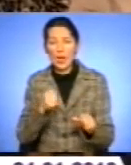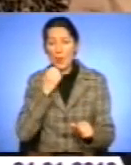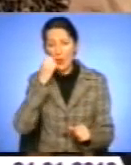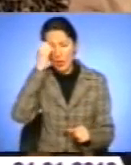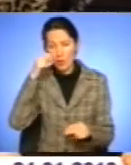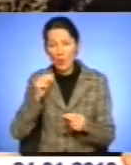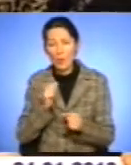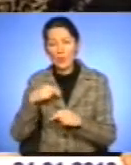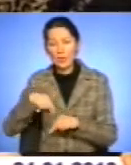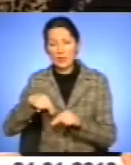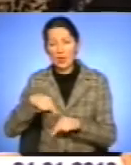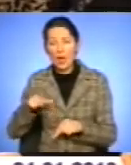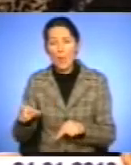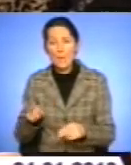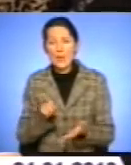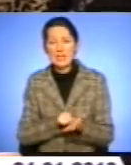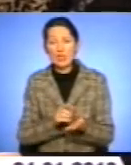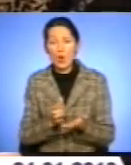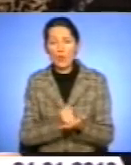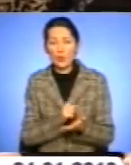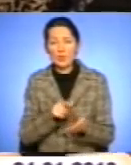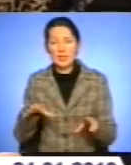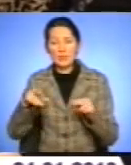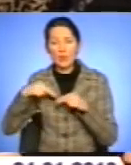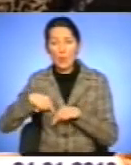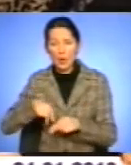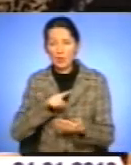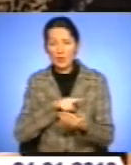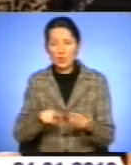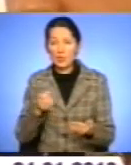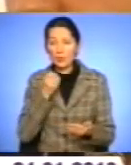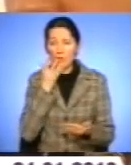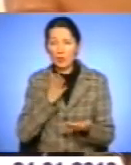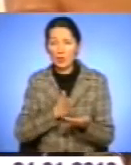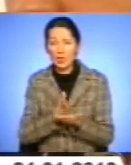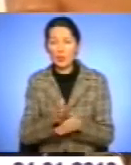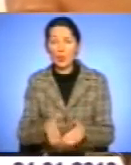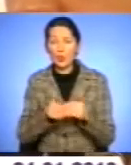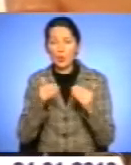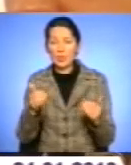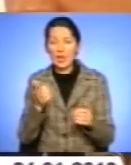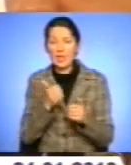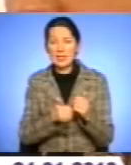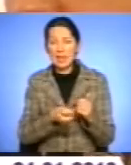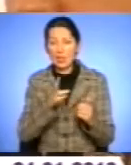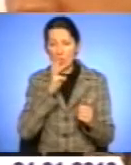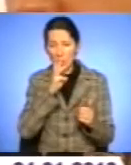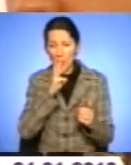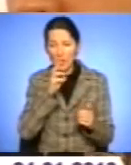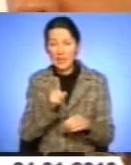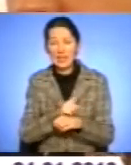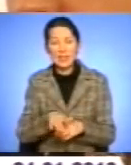працюючий в майбутньому мав зарахування стажу і відповідно достойну пенсію. Голова обласної ради профспілок Андрій Присяжний, який теж